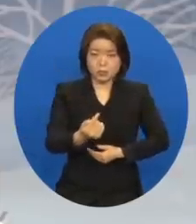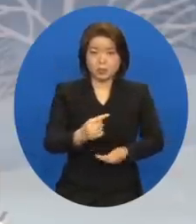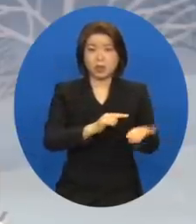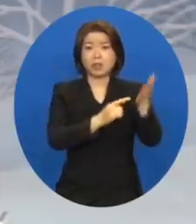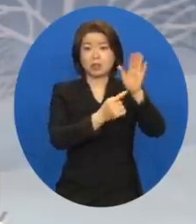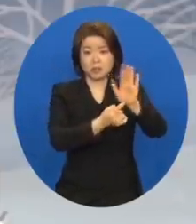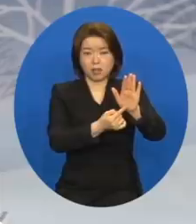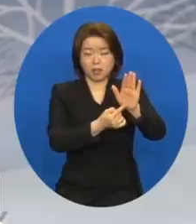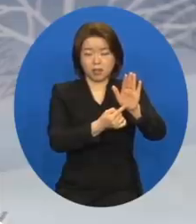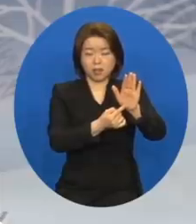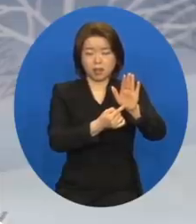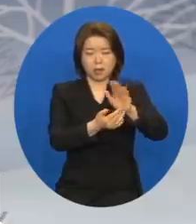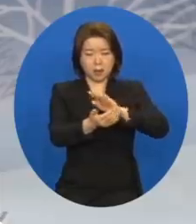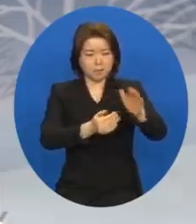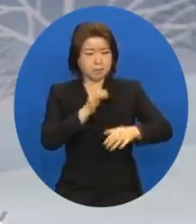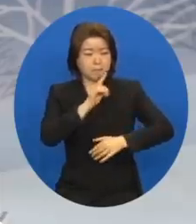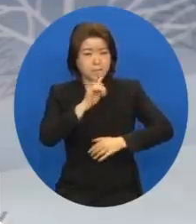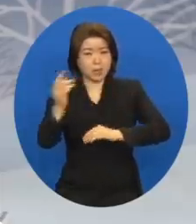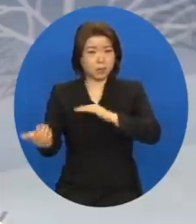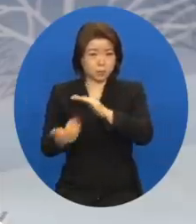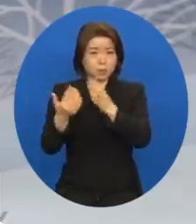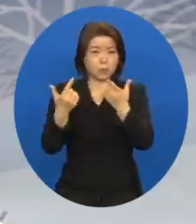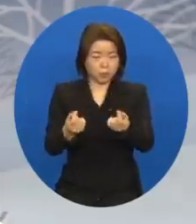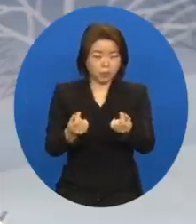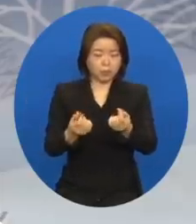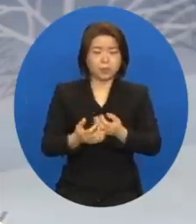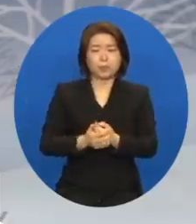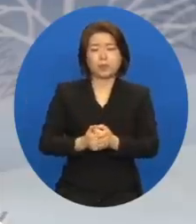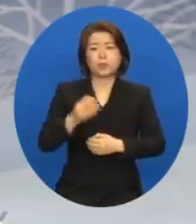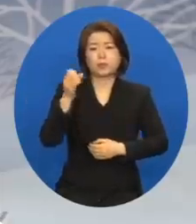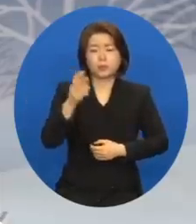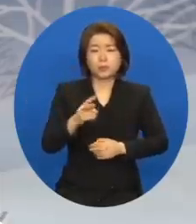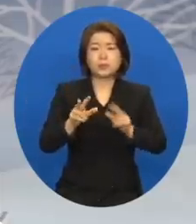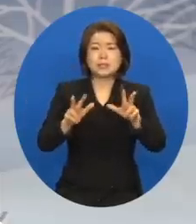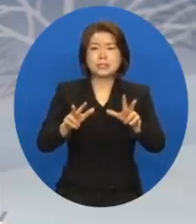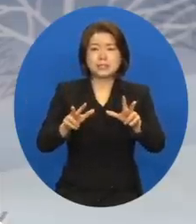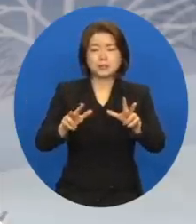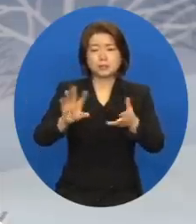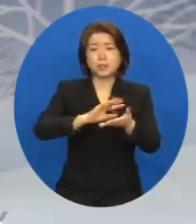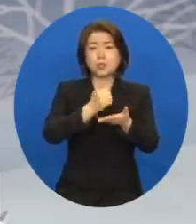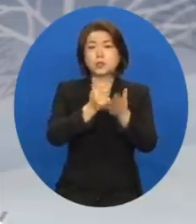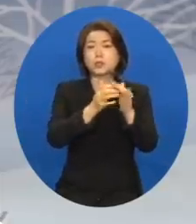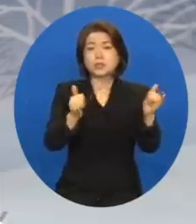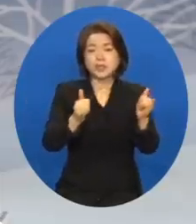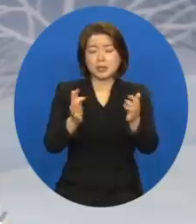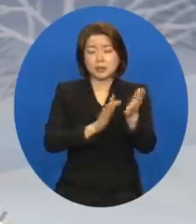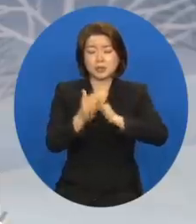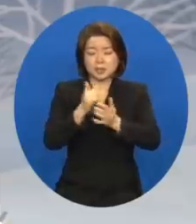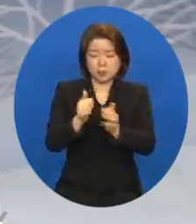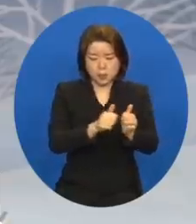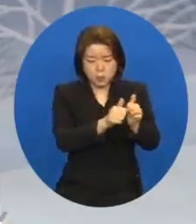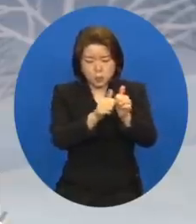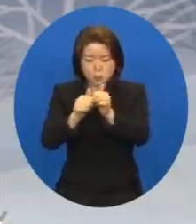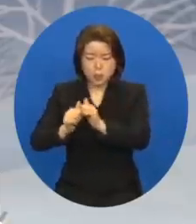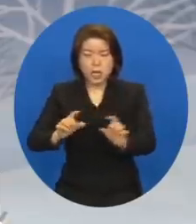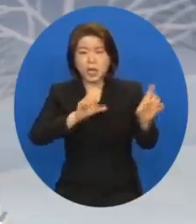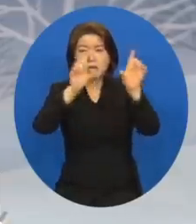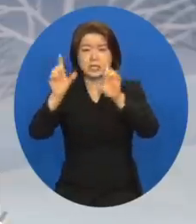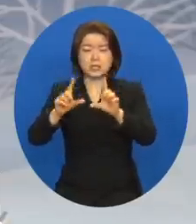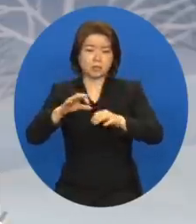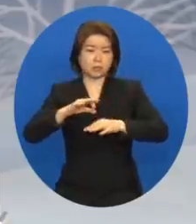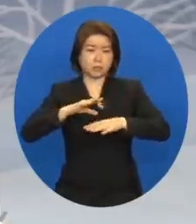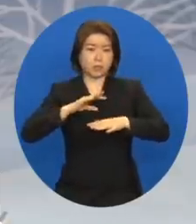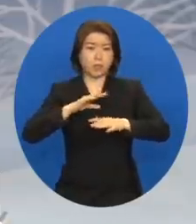예언의 성취이기도 하고 지금 현재 그리스도인들이 예수님과 함께 동행하는 삶을 사는 놀라운